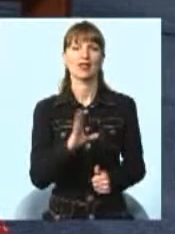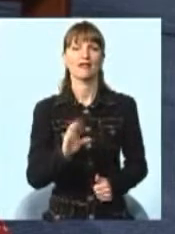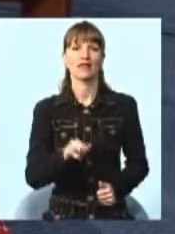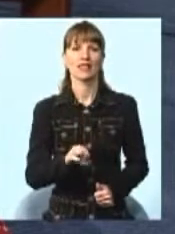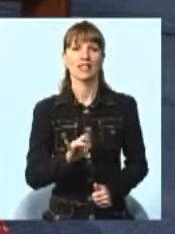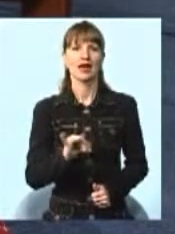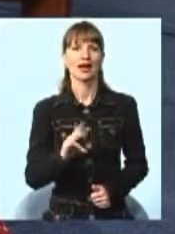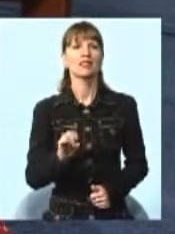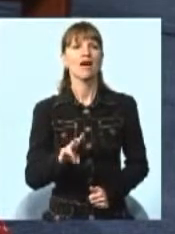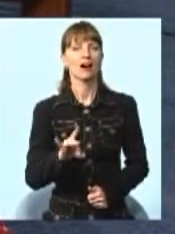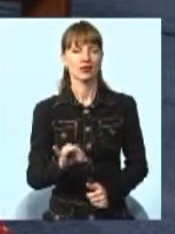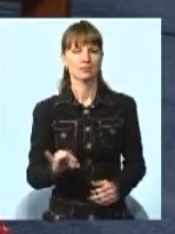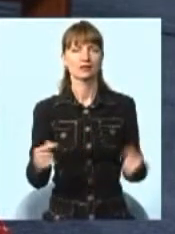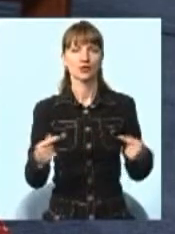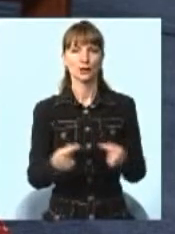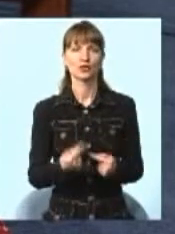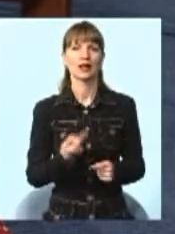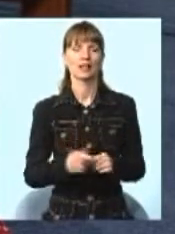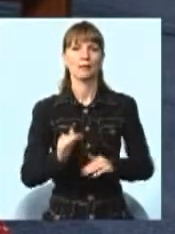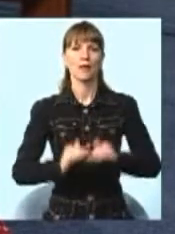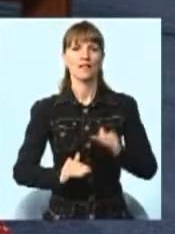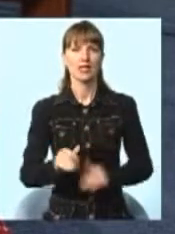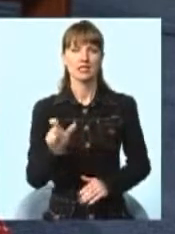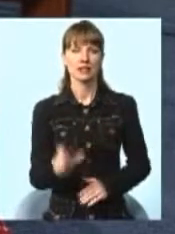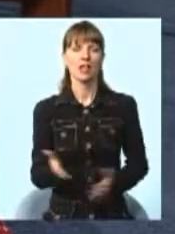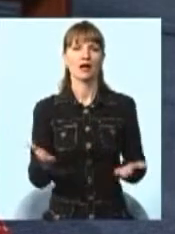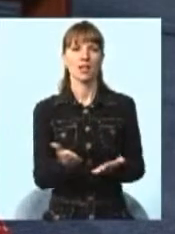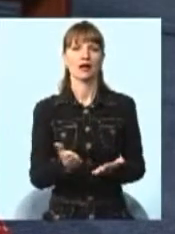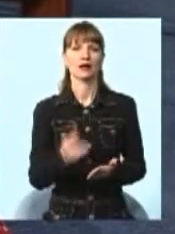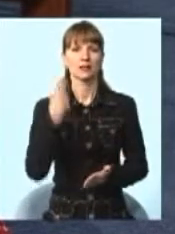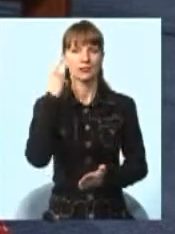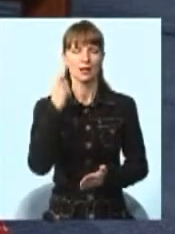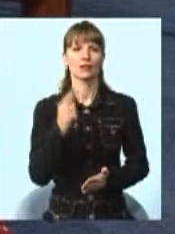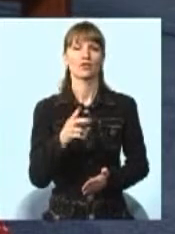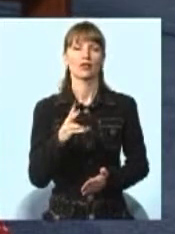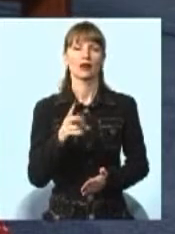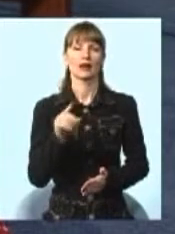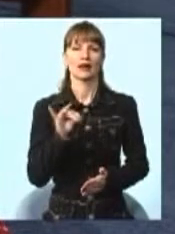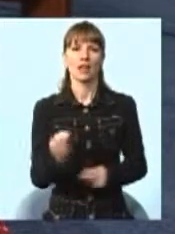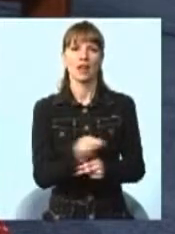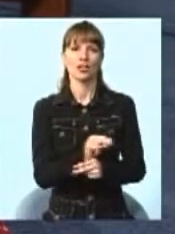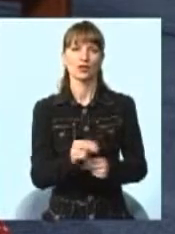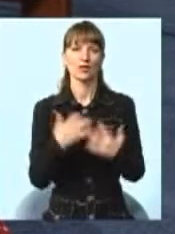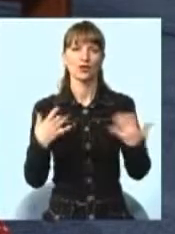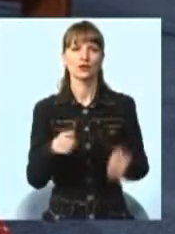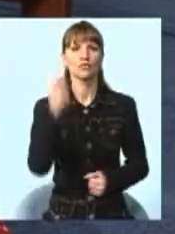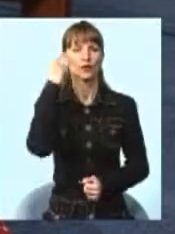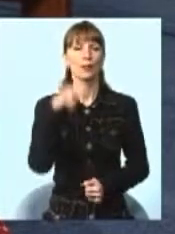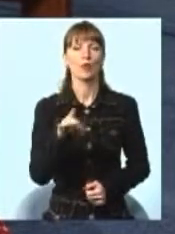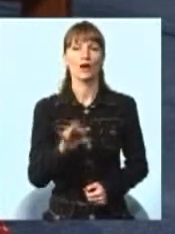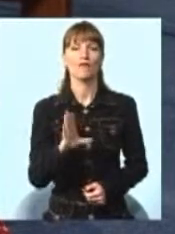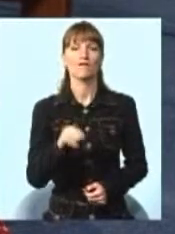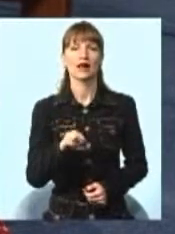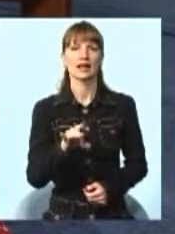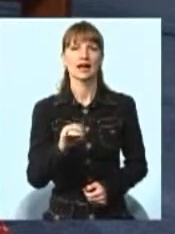ветеринари. Так, цілком вірно. Ветеринари – це фахівці, які спеціалізуються на тому, що вони лікують тварин. Що тобі відомо про